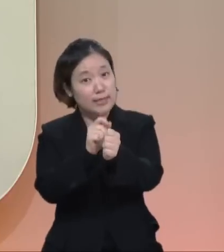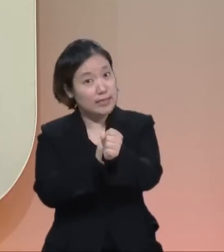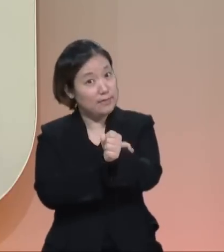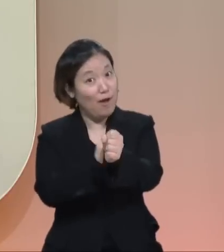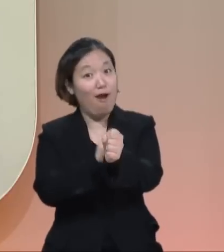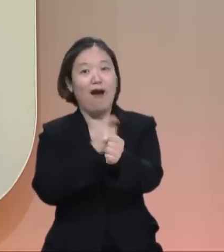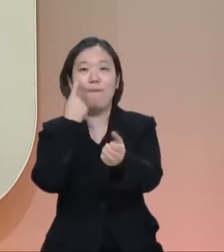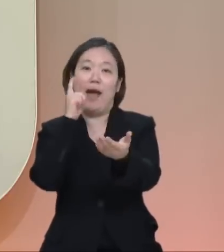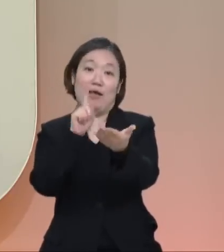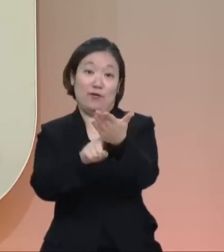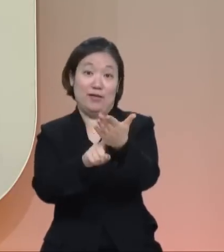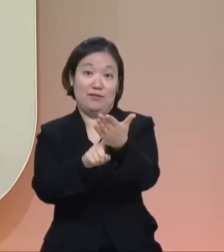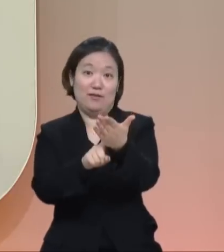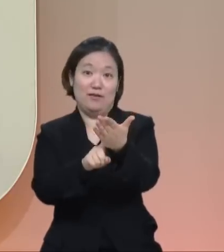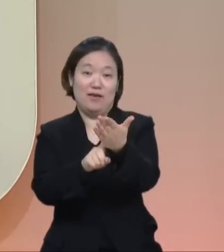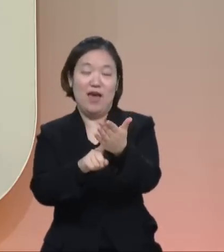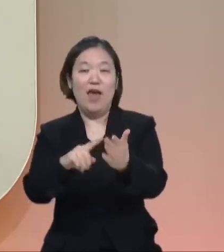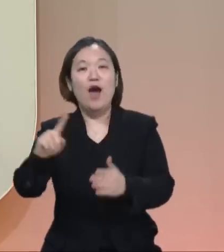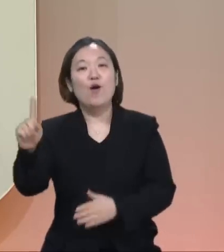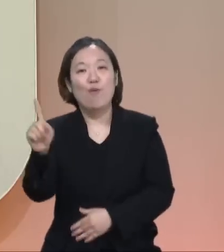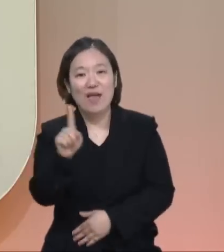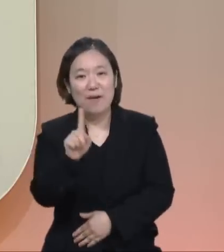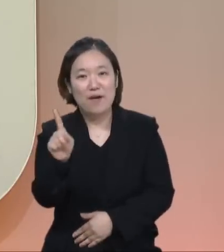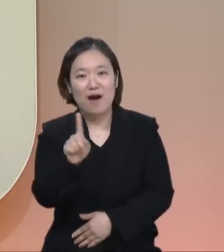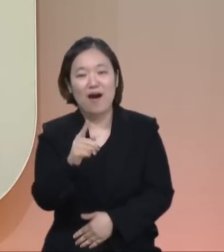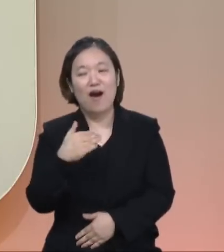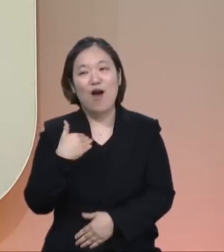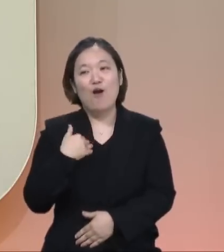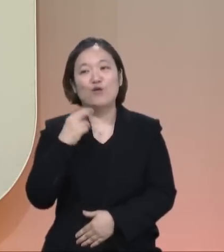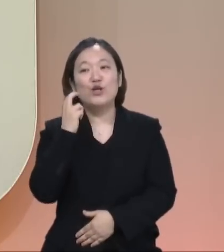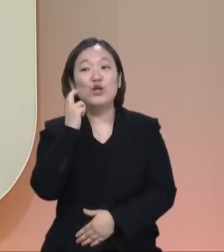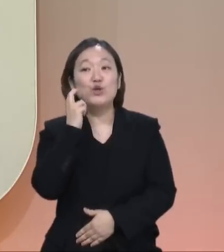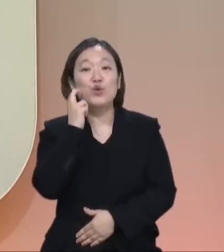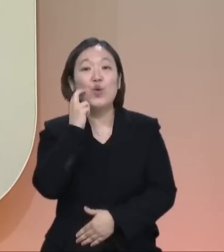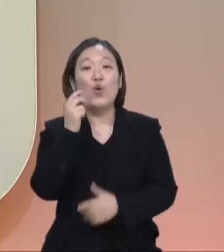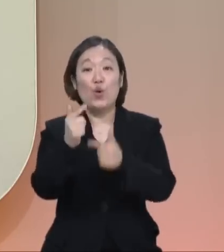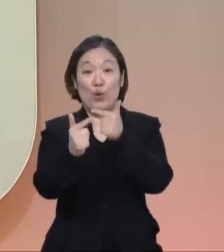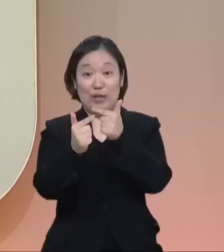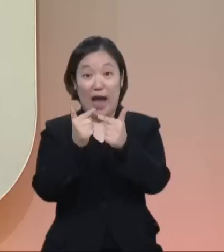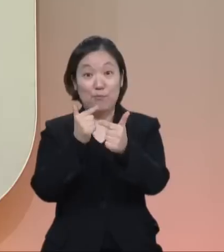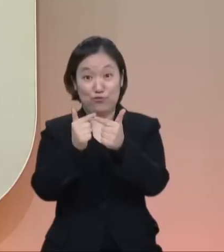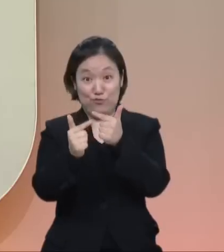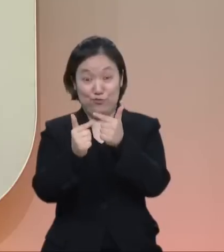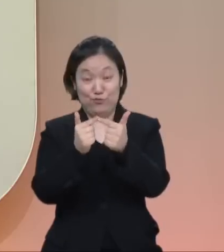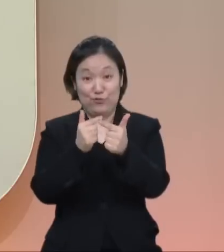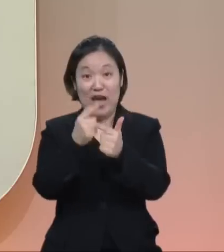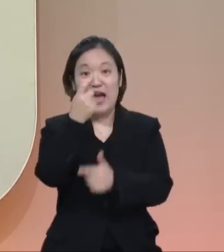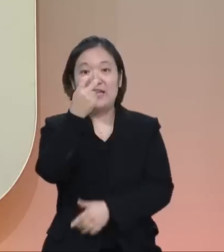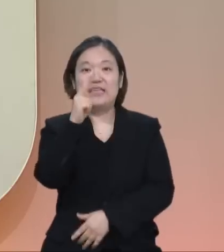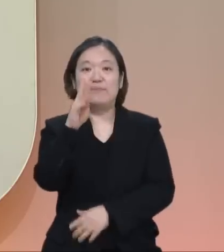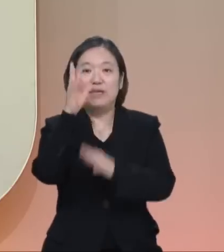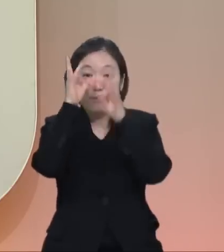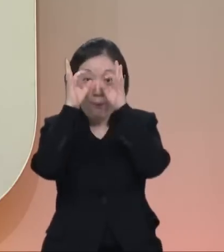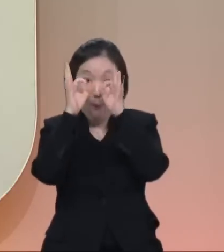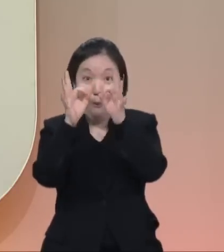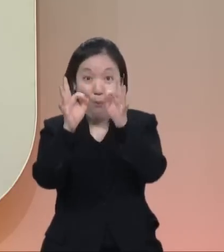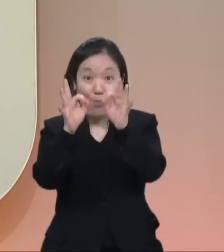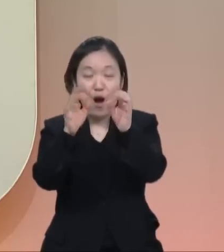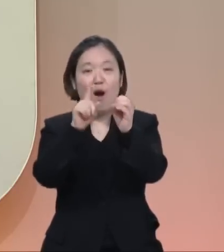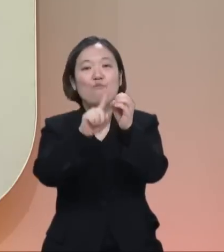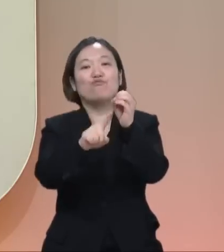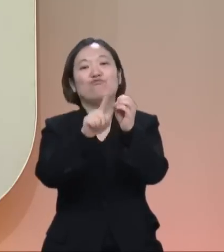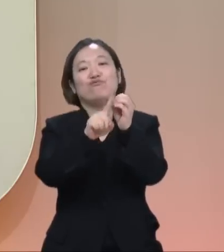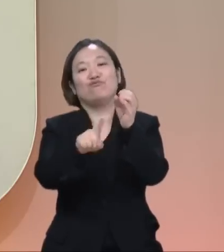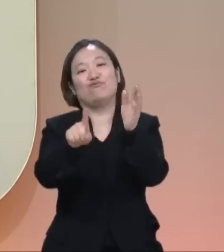그게 뭐냐면 소나무를 보신 팬분들 중에서 소나무를